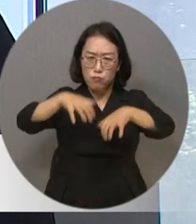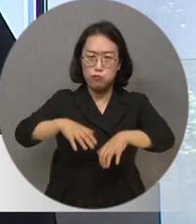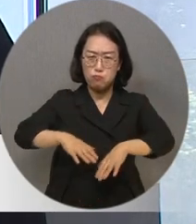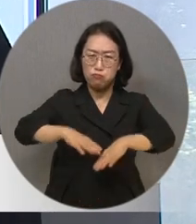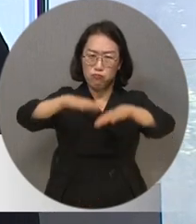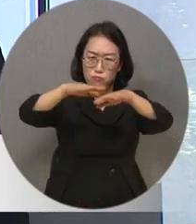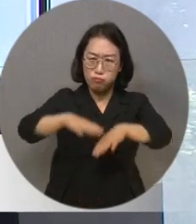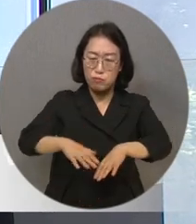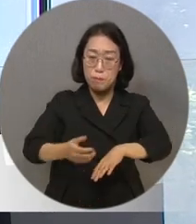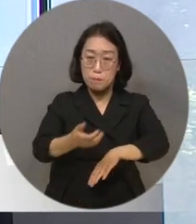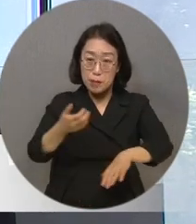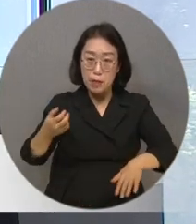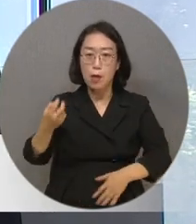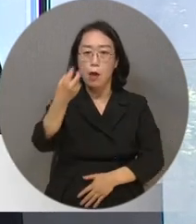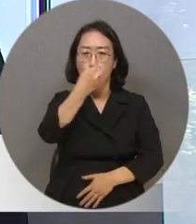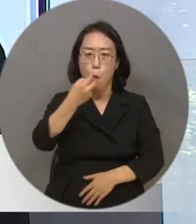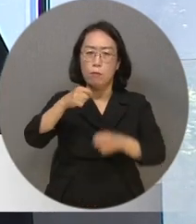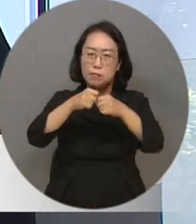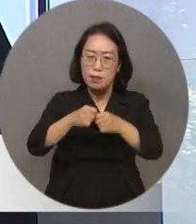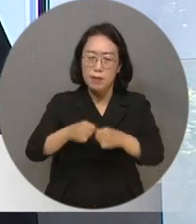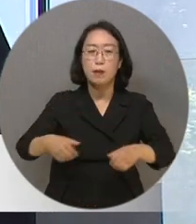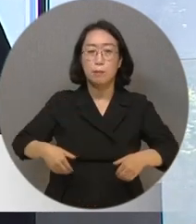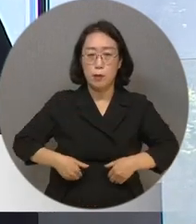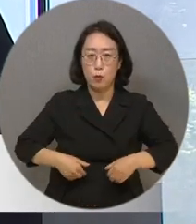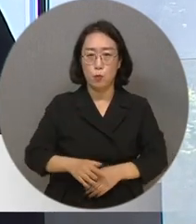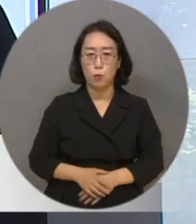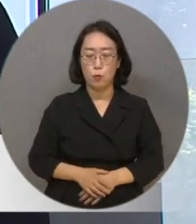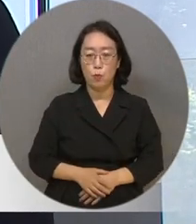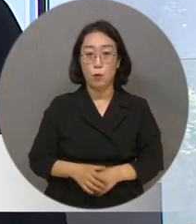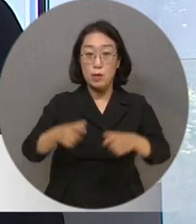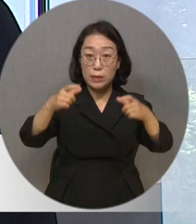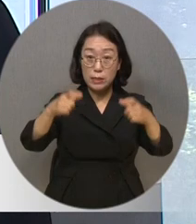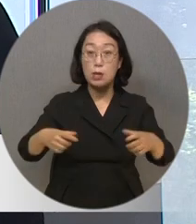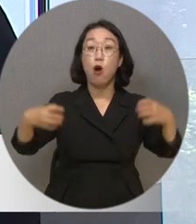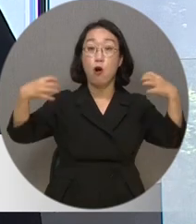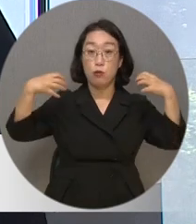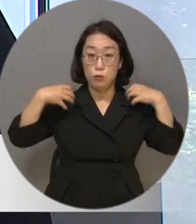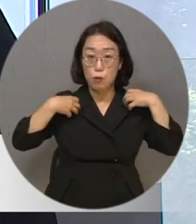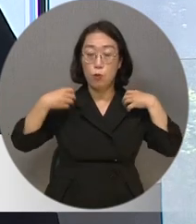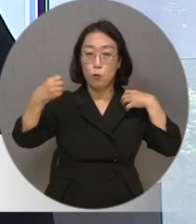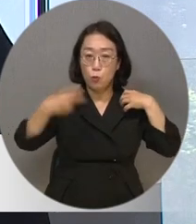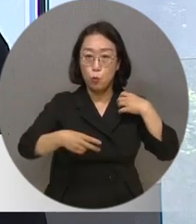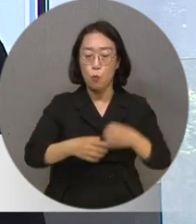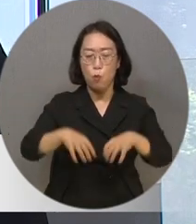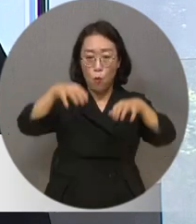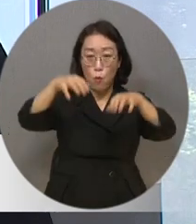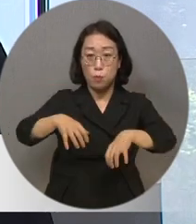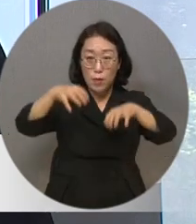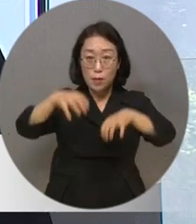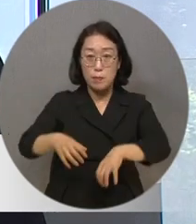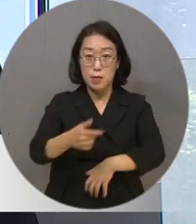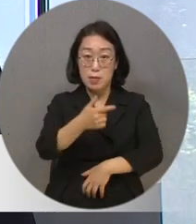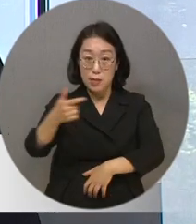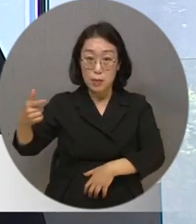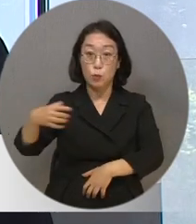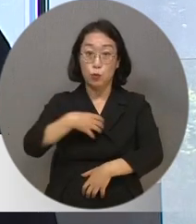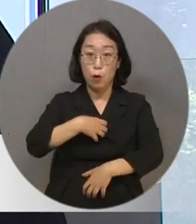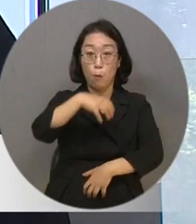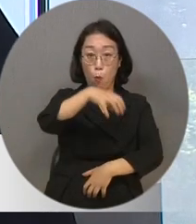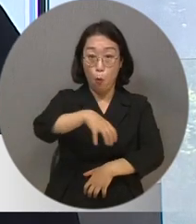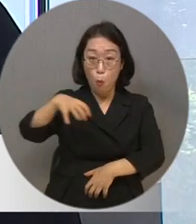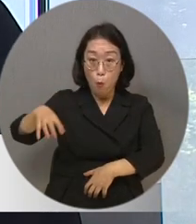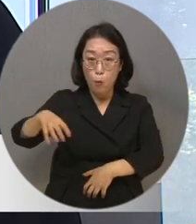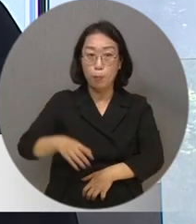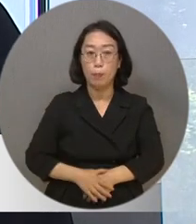하던 이런 조치를 취해야 될 것 같은데 지자체나 이런 데서도 이제 이런 폭우나 아니면 침수 위험지